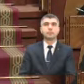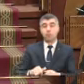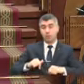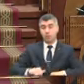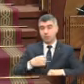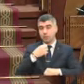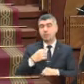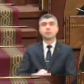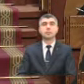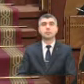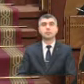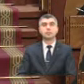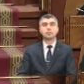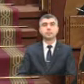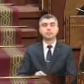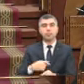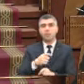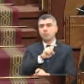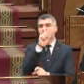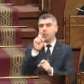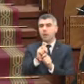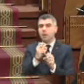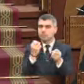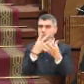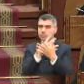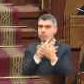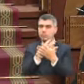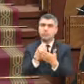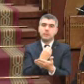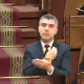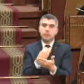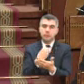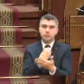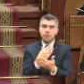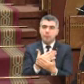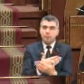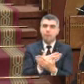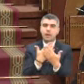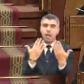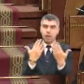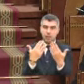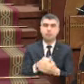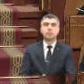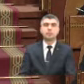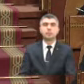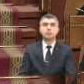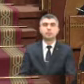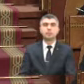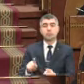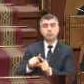الوزير المحترم، نتساءل عن مستشفى النهار بالجبهة اللي كان